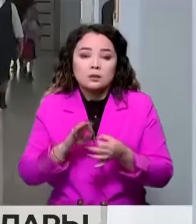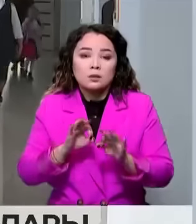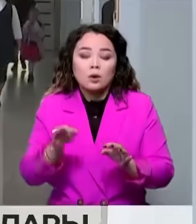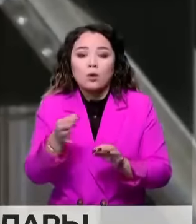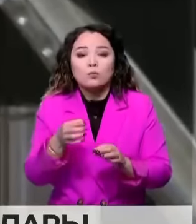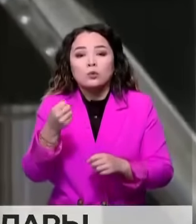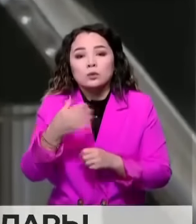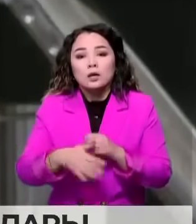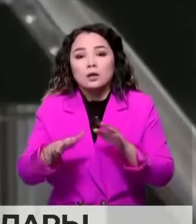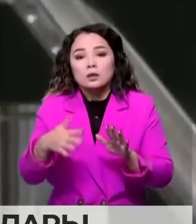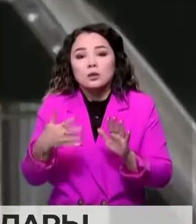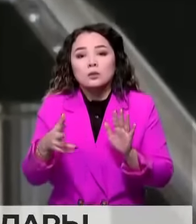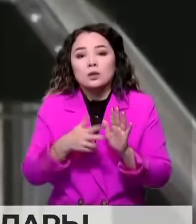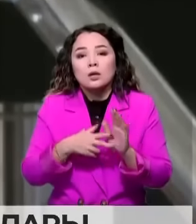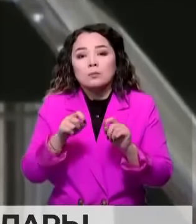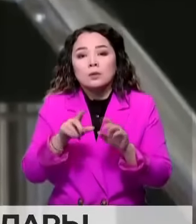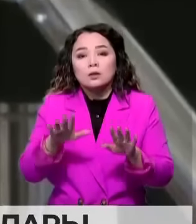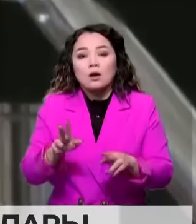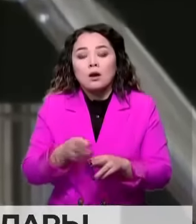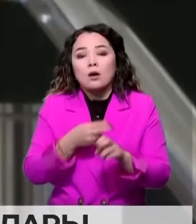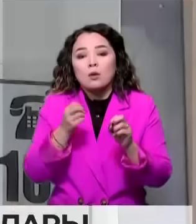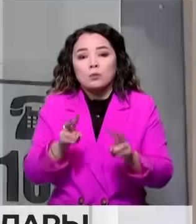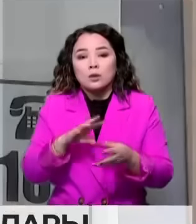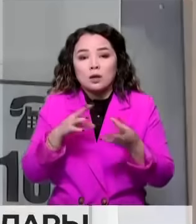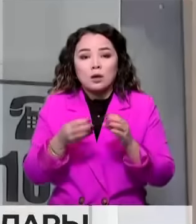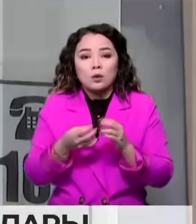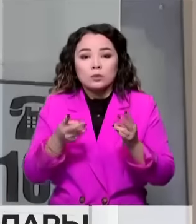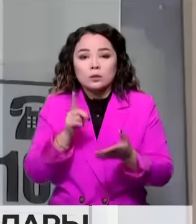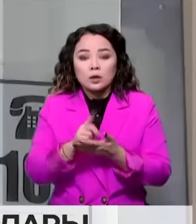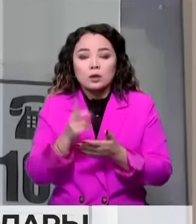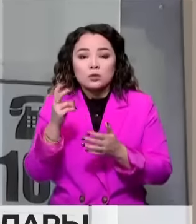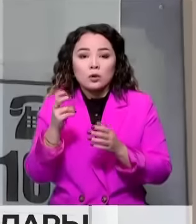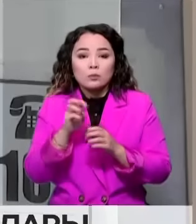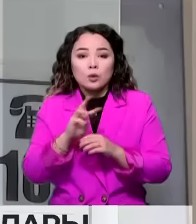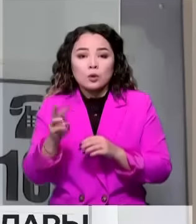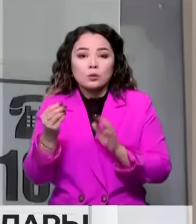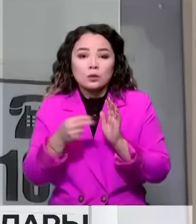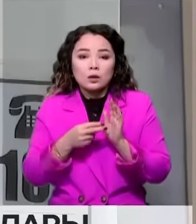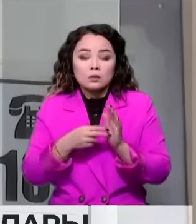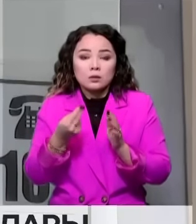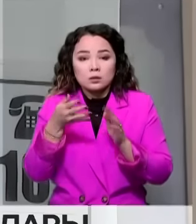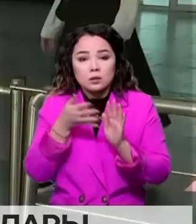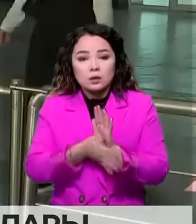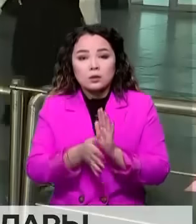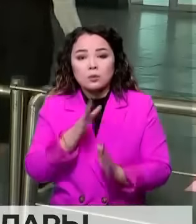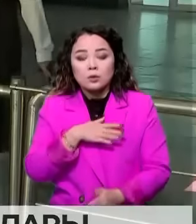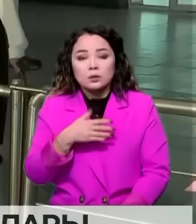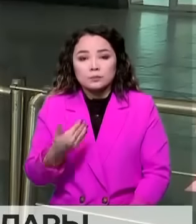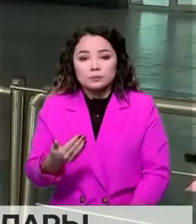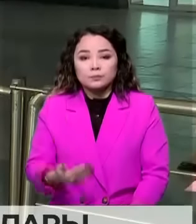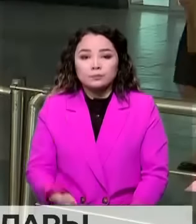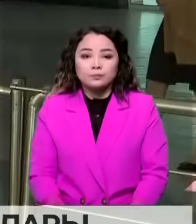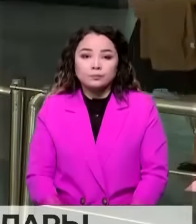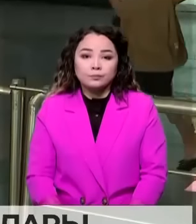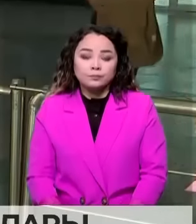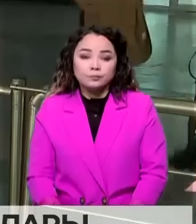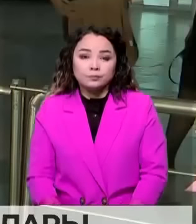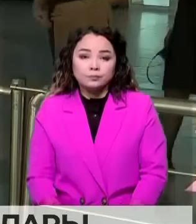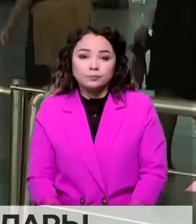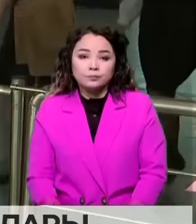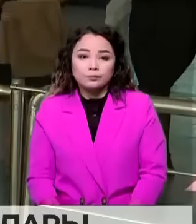облыс орталығындағы 58 мектептің қауіпсіздігін нығайту үшін 200 миллион теңге қаржы жұмсалған. Нұрлан Жақпеков, Нұржан